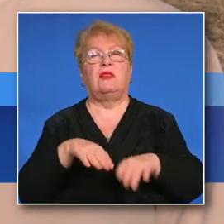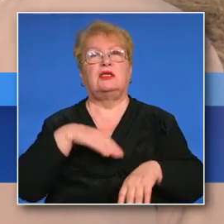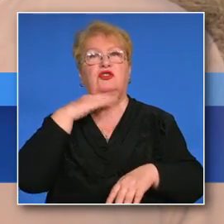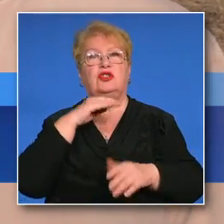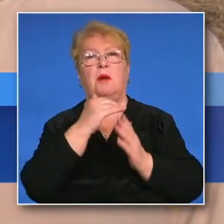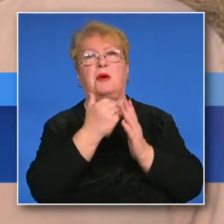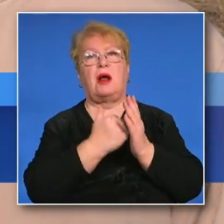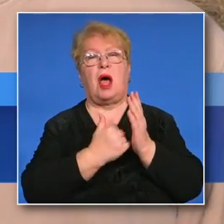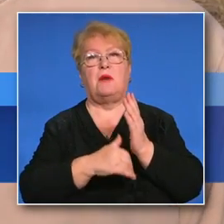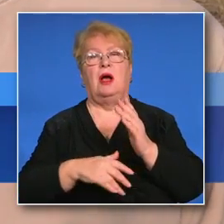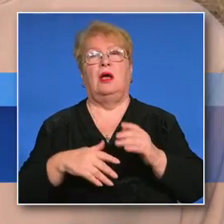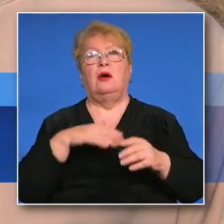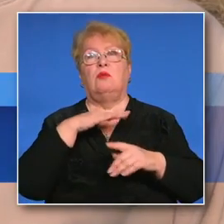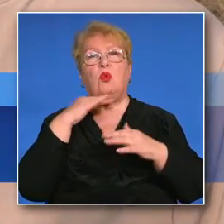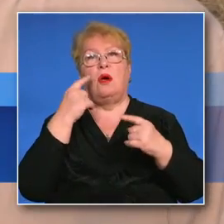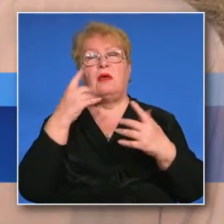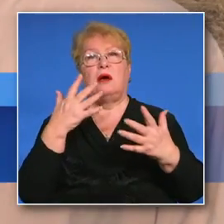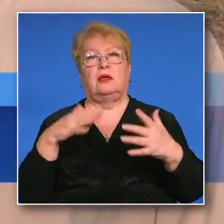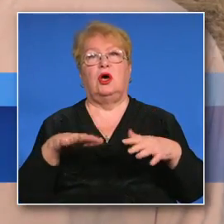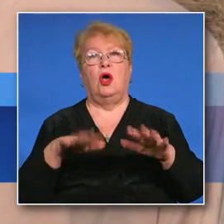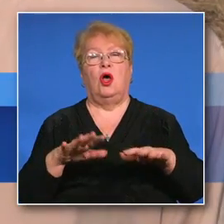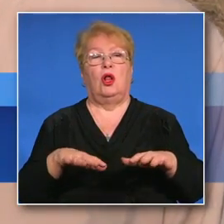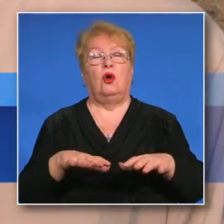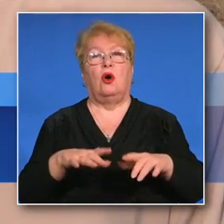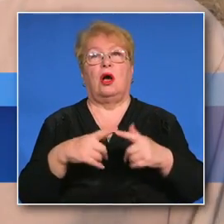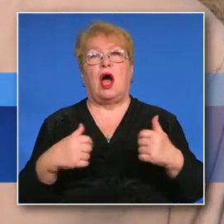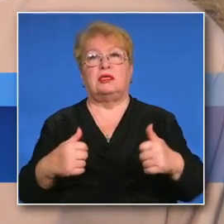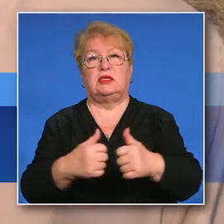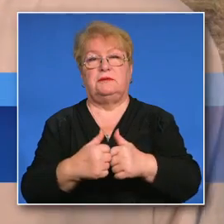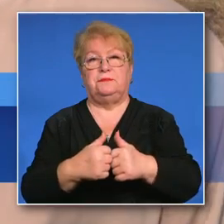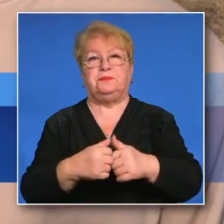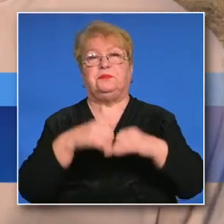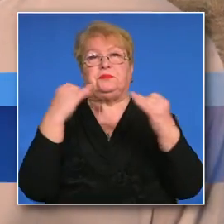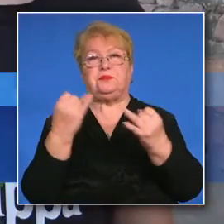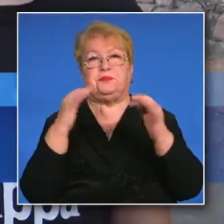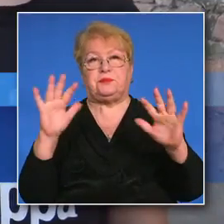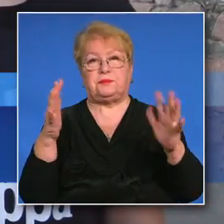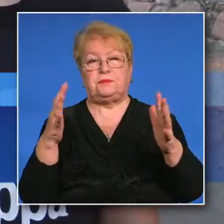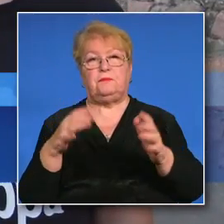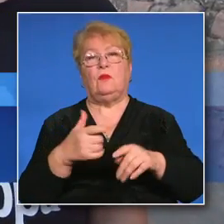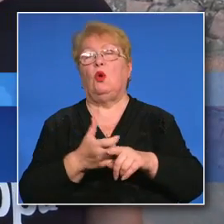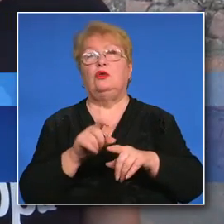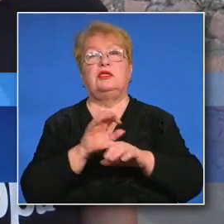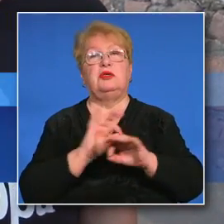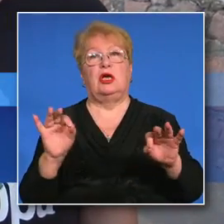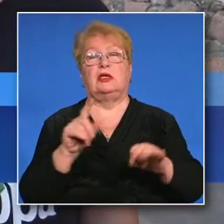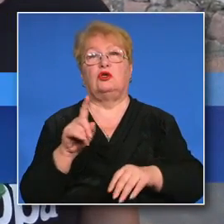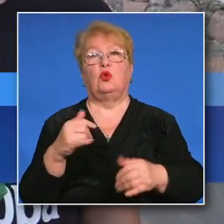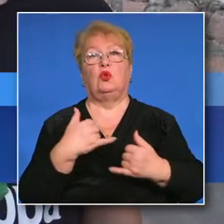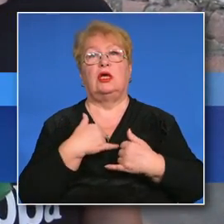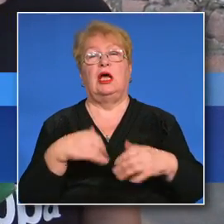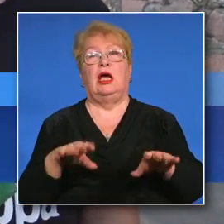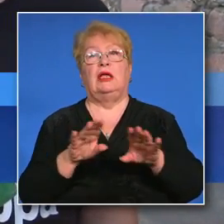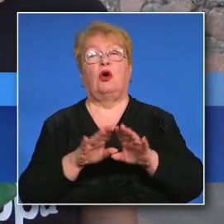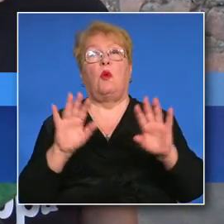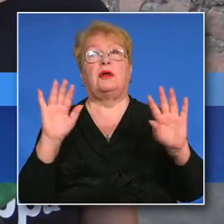много ярких локаций, интересных событий. Очень здорово. Очень замечательно, что у нас такое